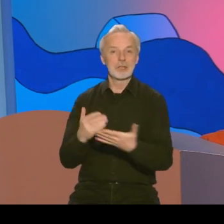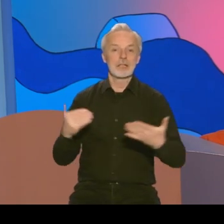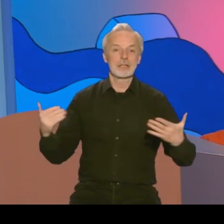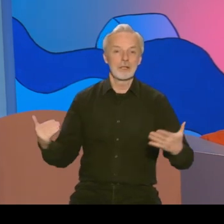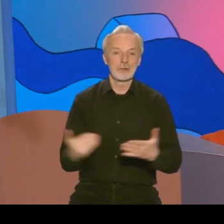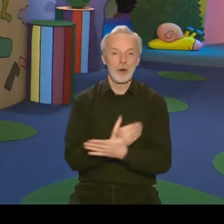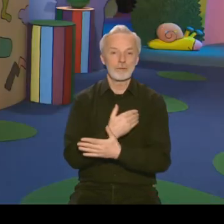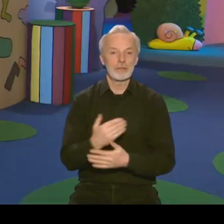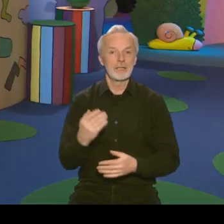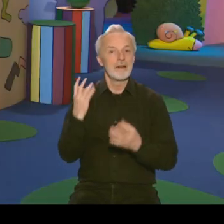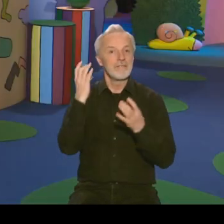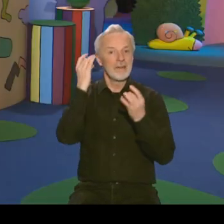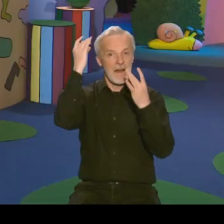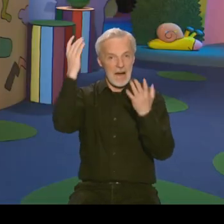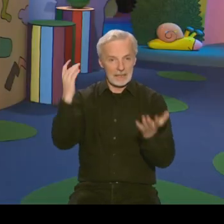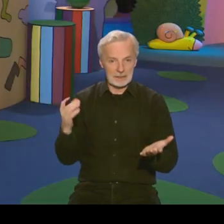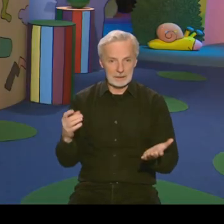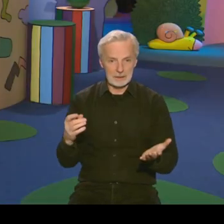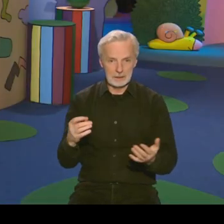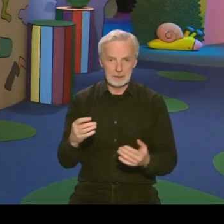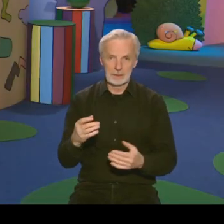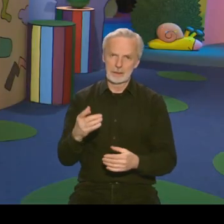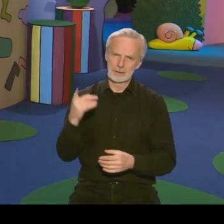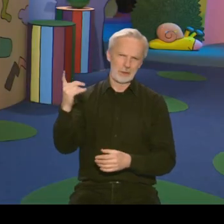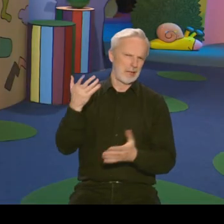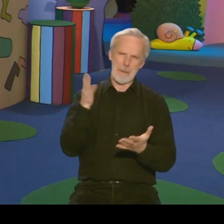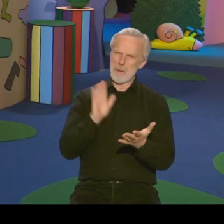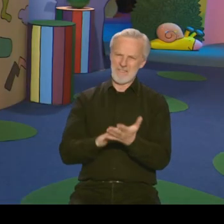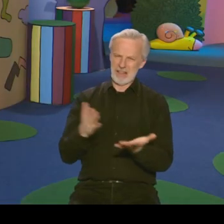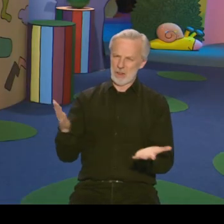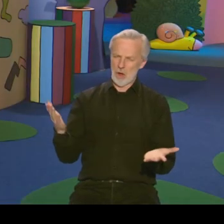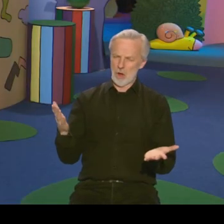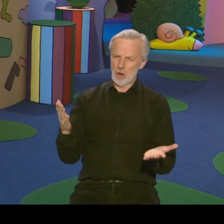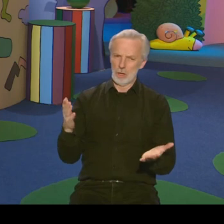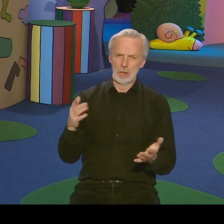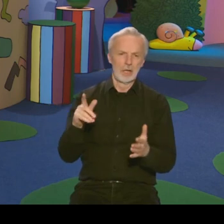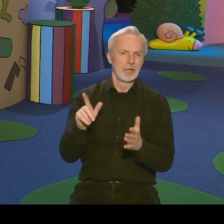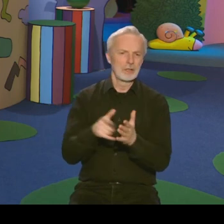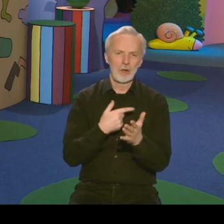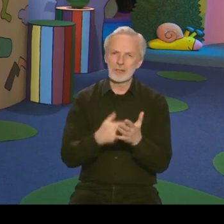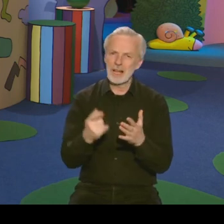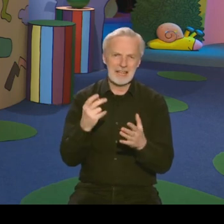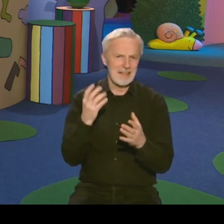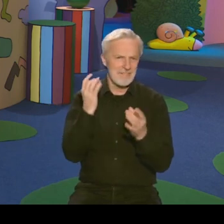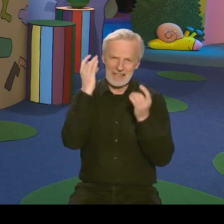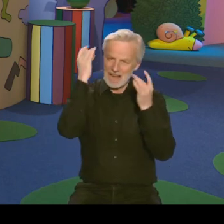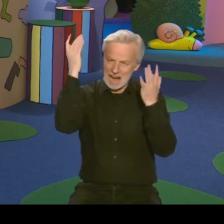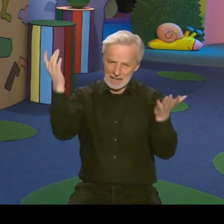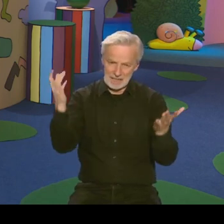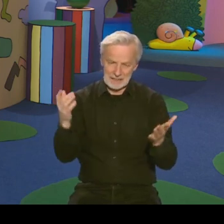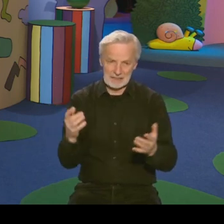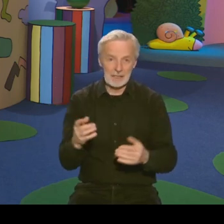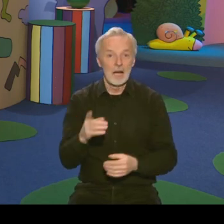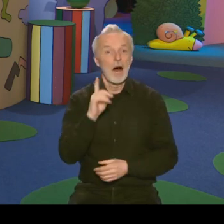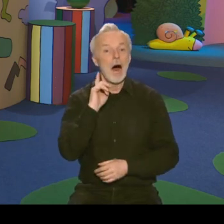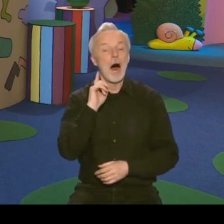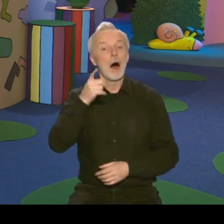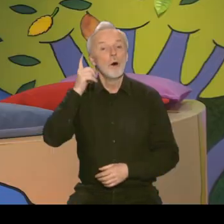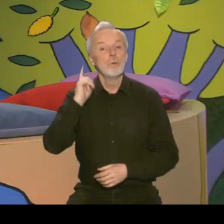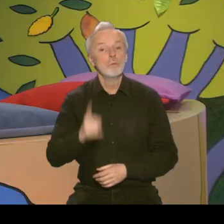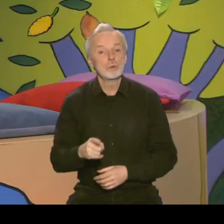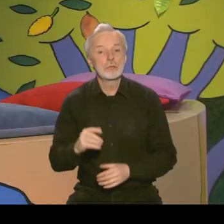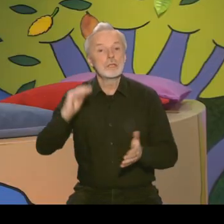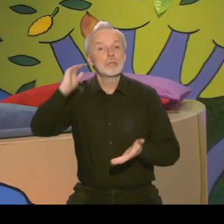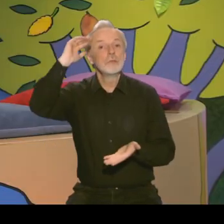na hlavu. Tady je. Ale Michale, to se ti moc nepovedlo. To není žádný světový vynález. A mimochodem, musíš mít